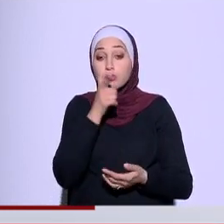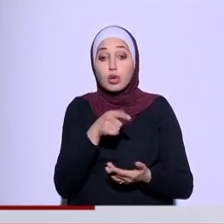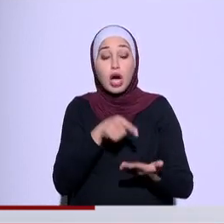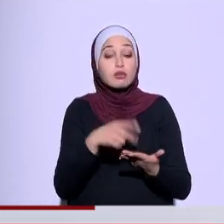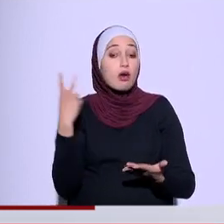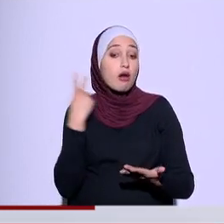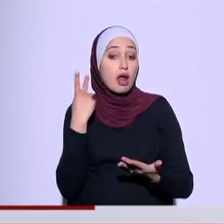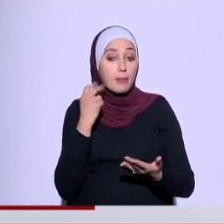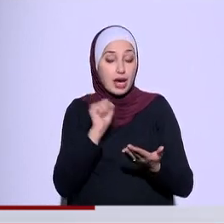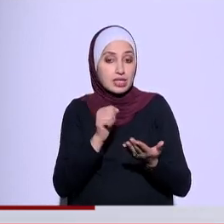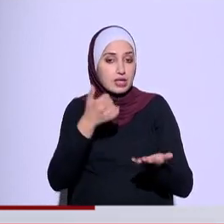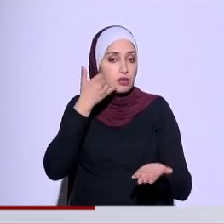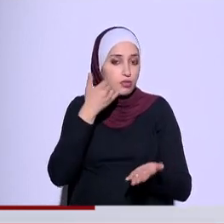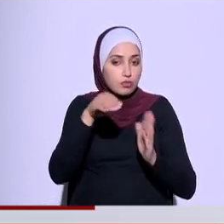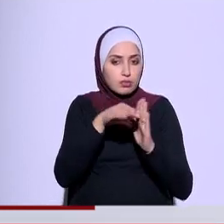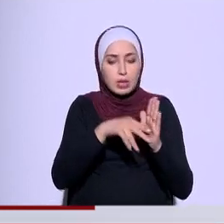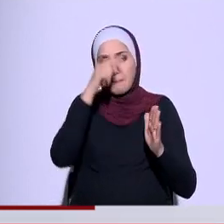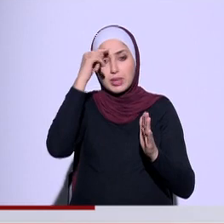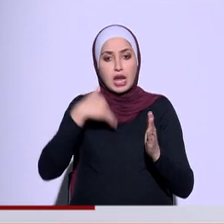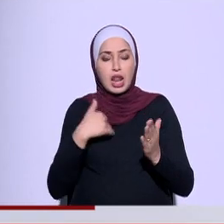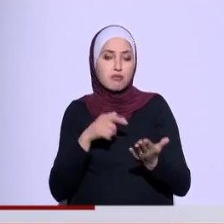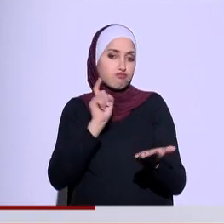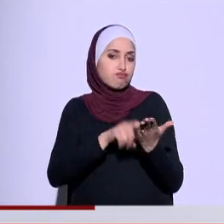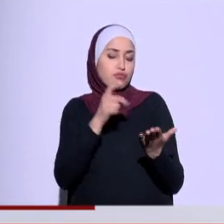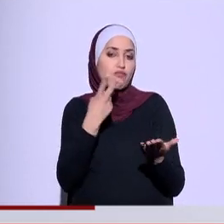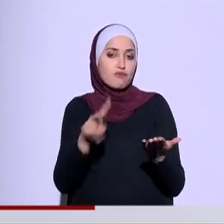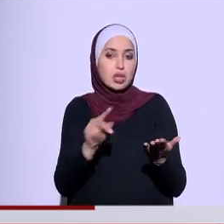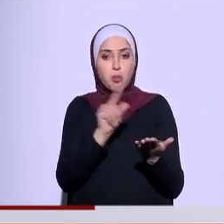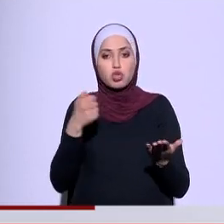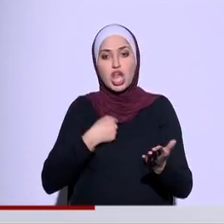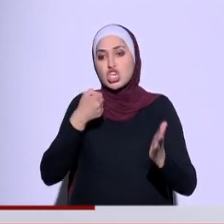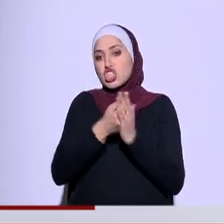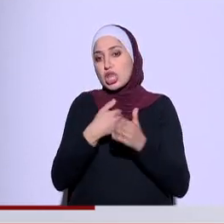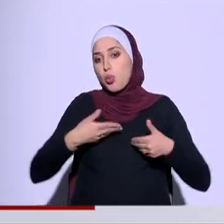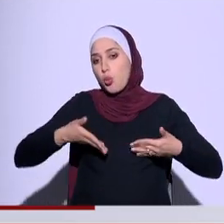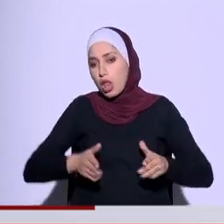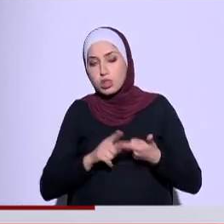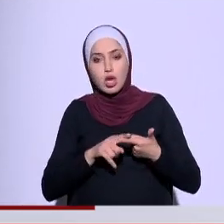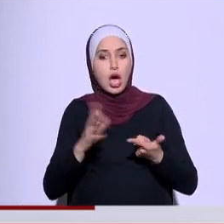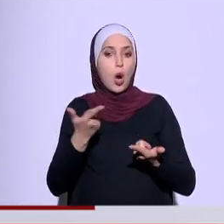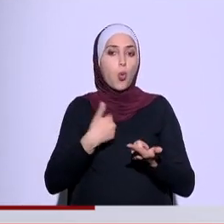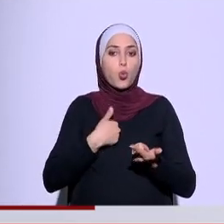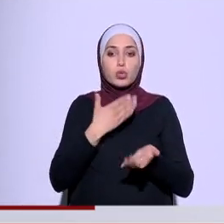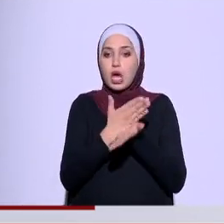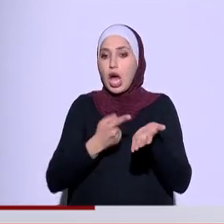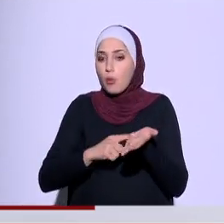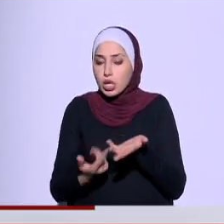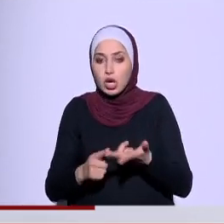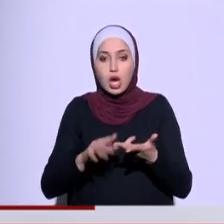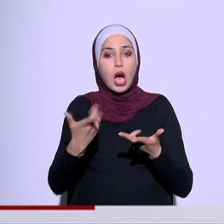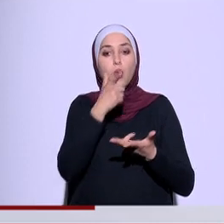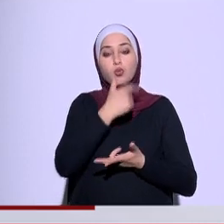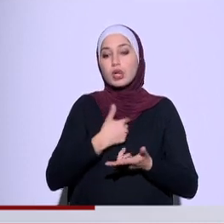الحكومية مثل الرخصة، رخصة القيادة، رخصة السواقة، بطاقة الأحوال المدنية إلى آخره، والسجلات